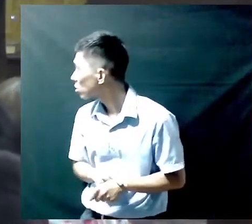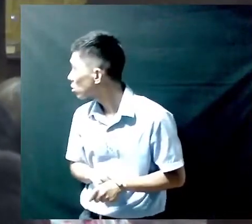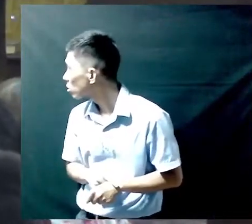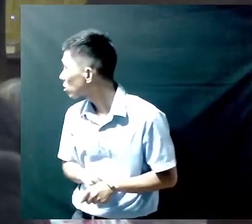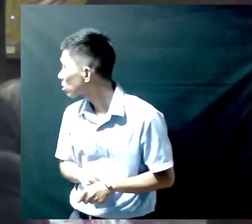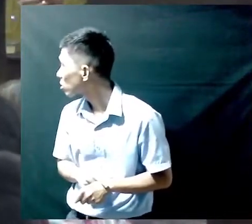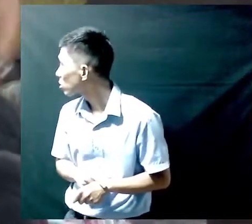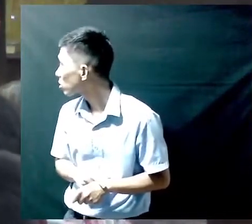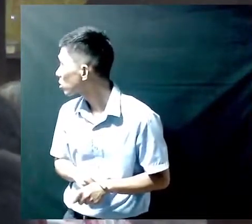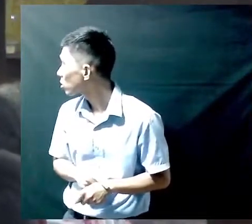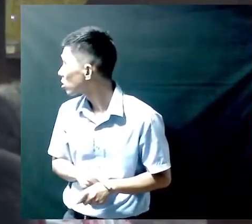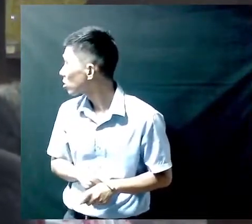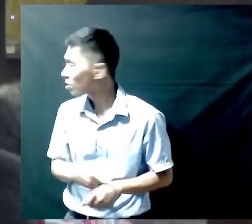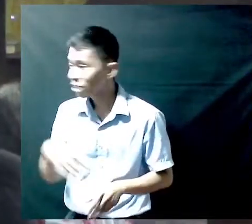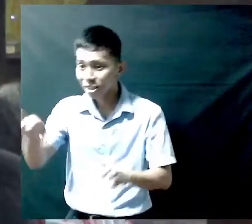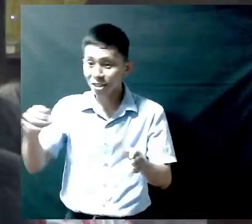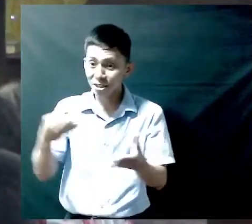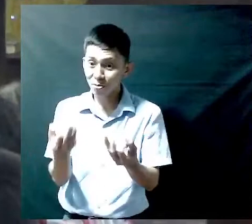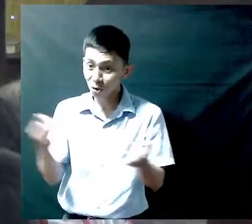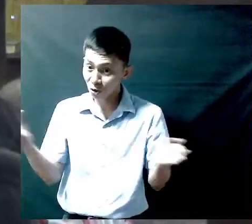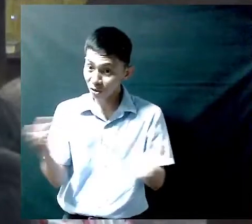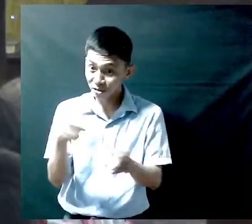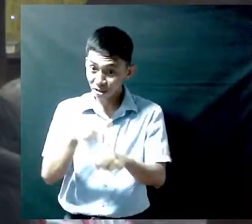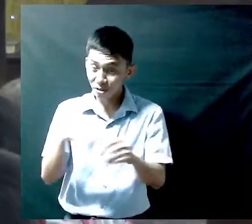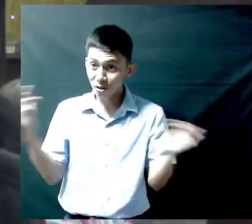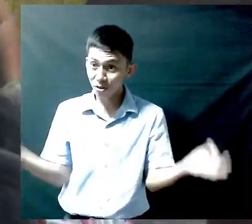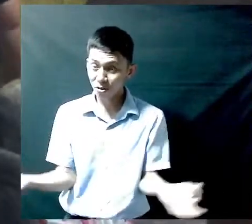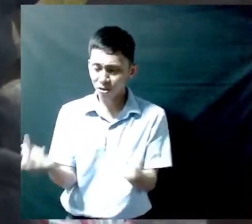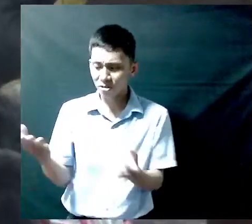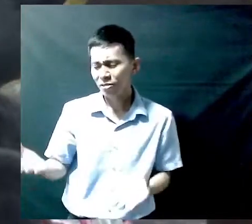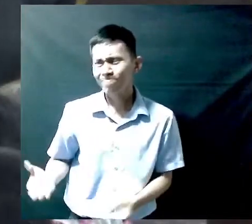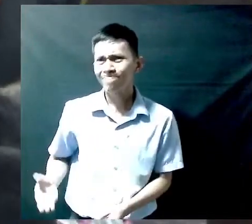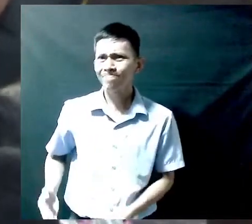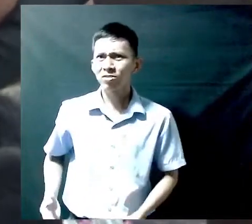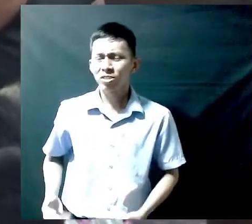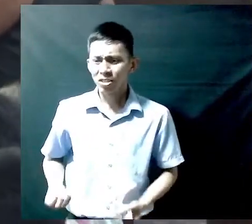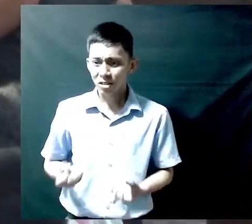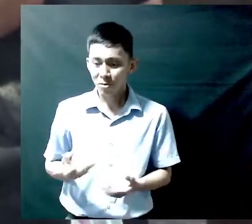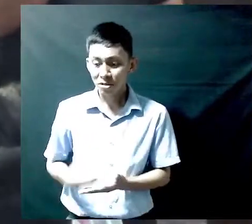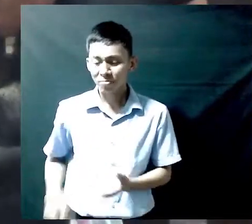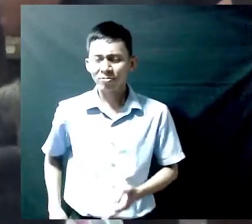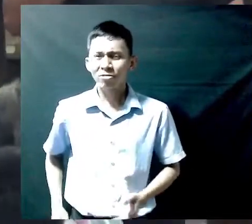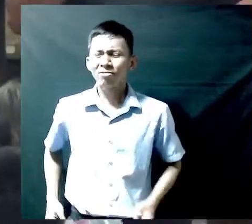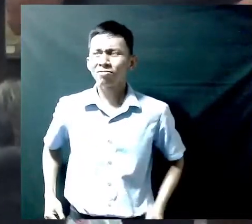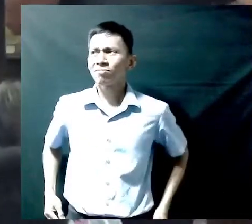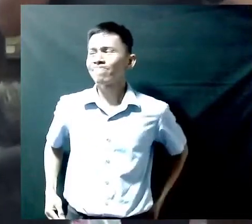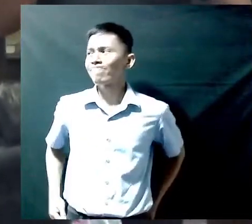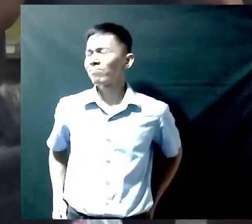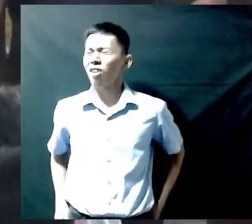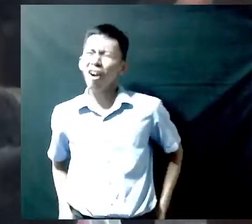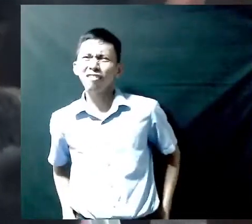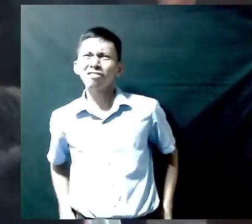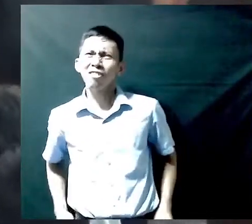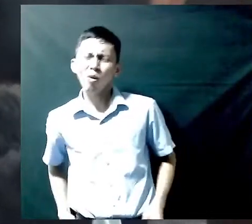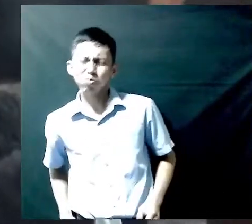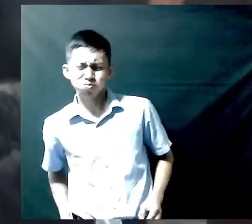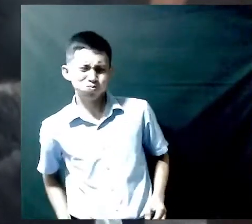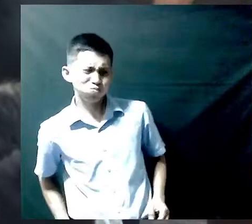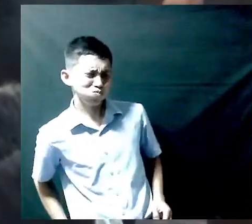Pinihintay yung offering lumampas. Paglampas, sayang magbibigay sana ako nakalampas. Pero ang tagal ng bunot mo eh. Bakit? Kasi